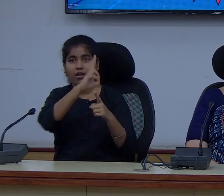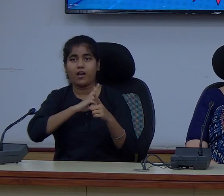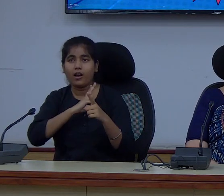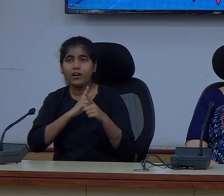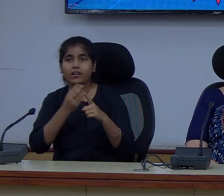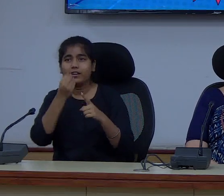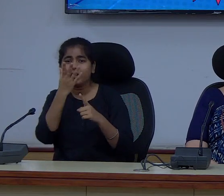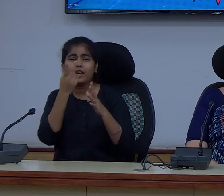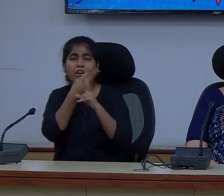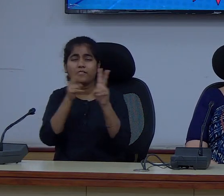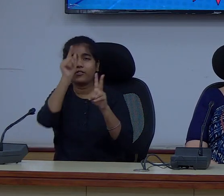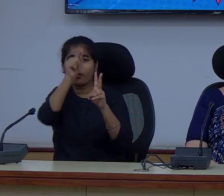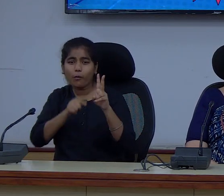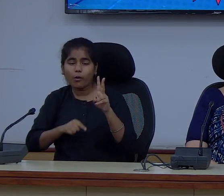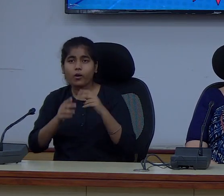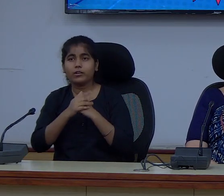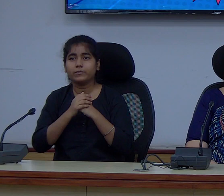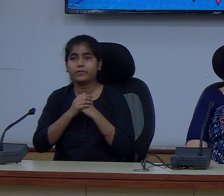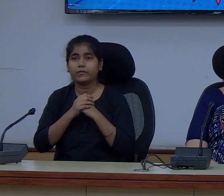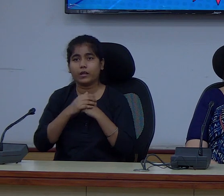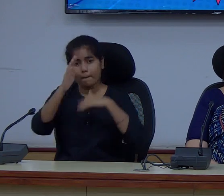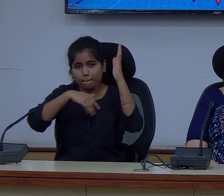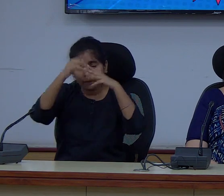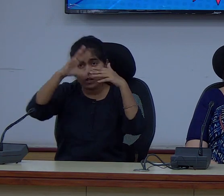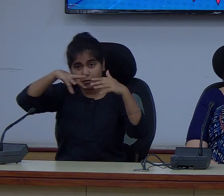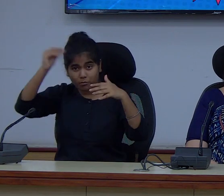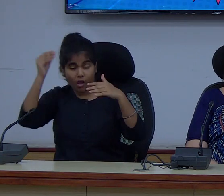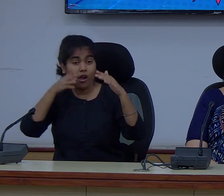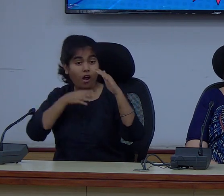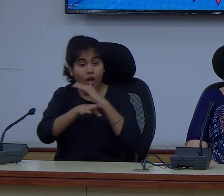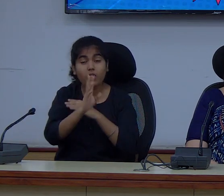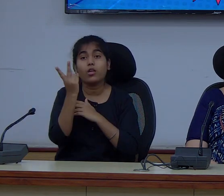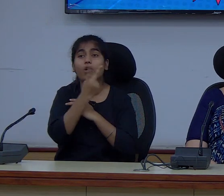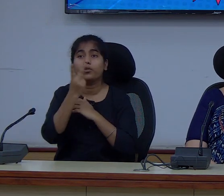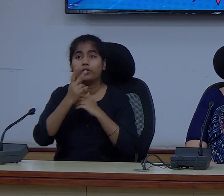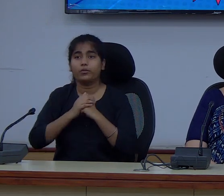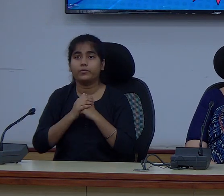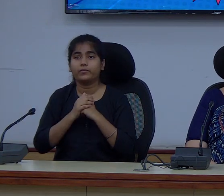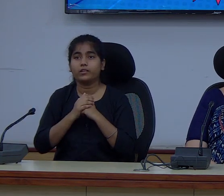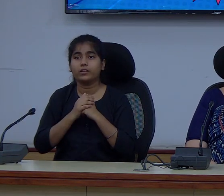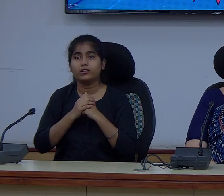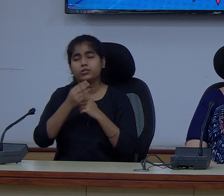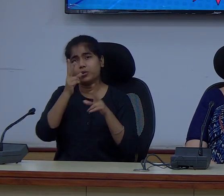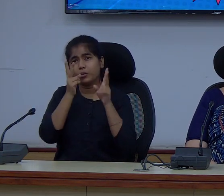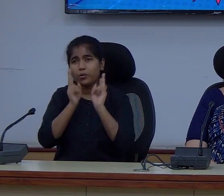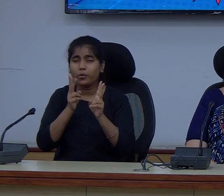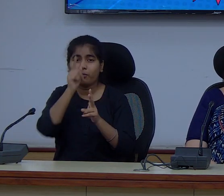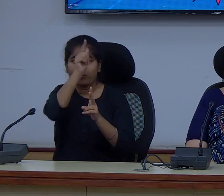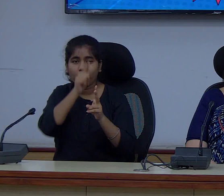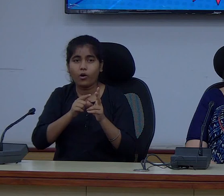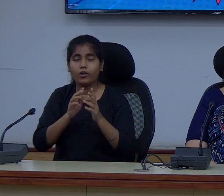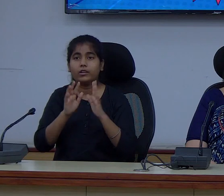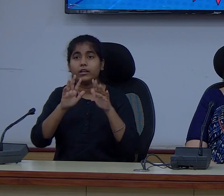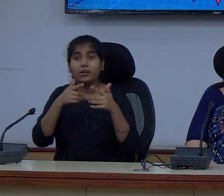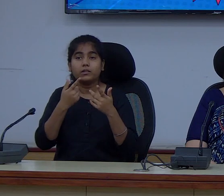है, और जैसे तारिका जी ने इतने अच्छे से बताया कि सुगम्यता क्या है और सुगम्यता के विभिन्न पहलू क्या हैं, न